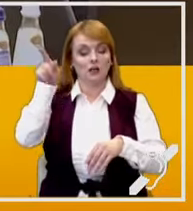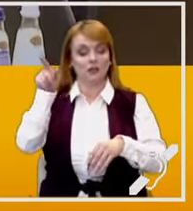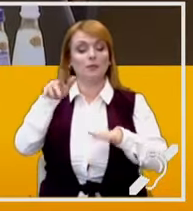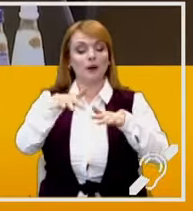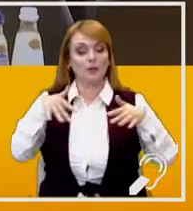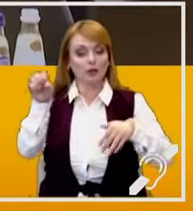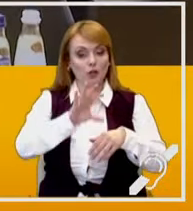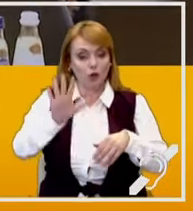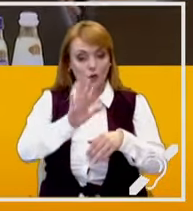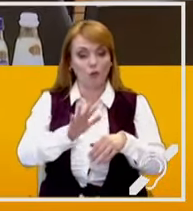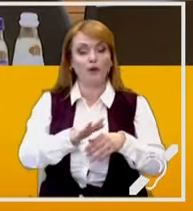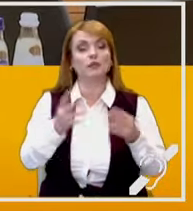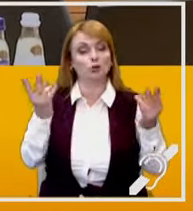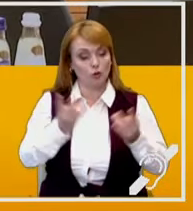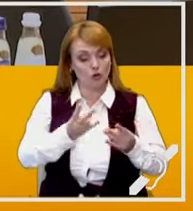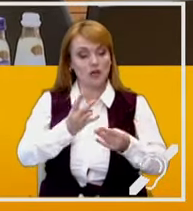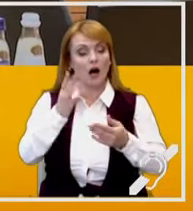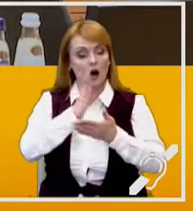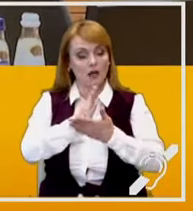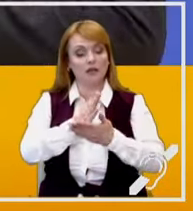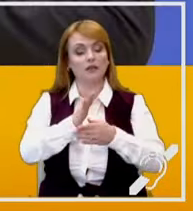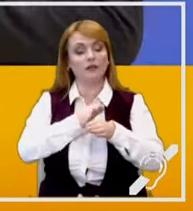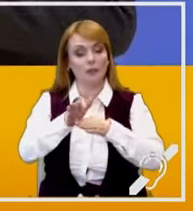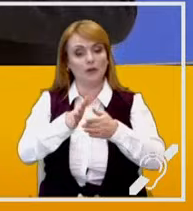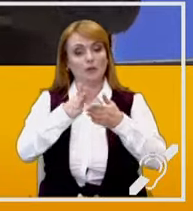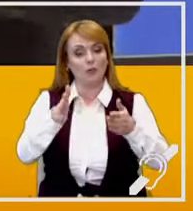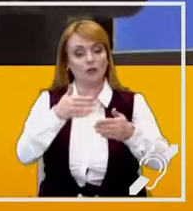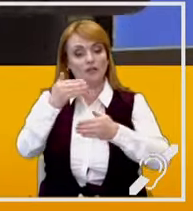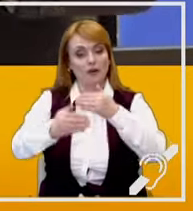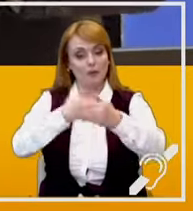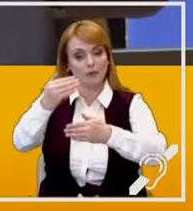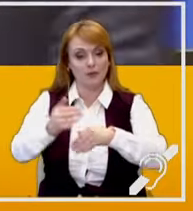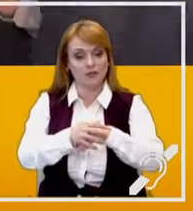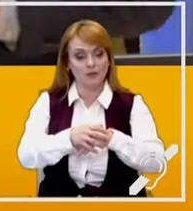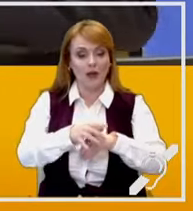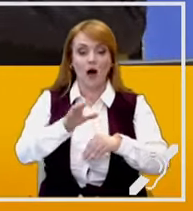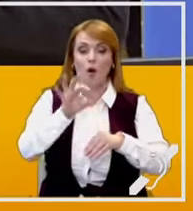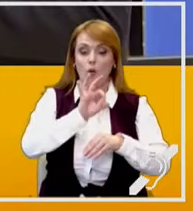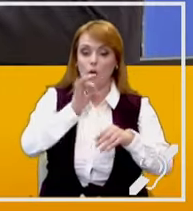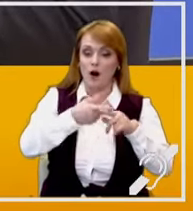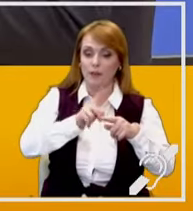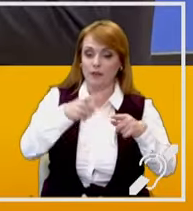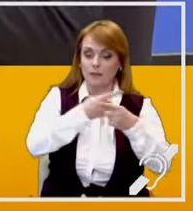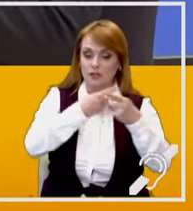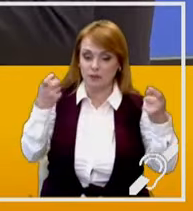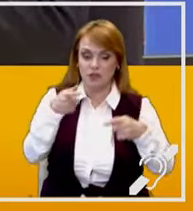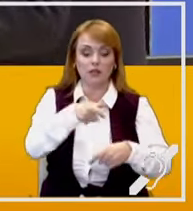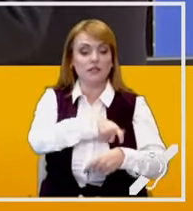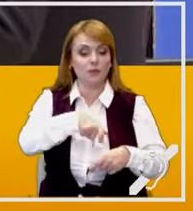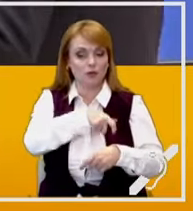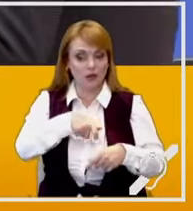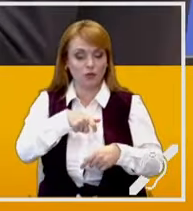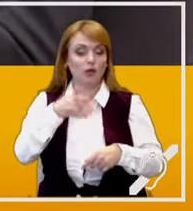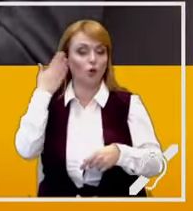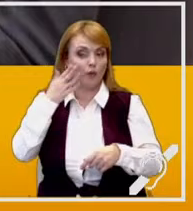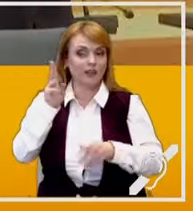niște pași, ne-a explicat astăzi europarlamentarul Siegfried Mureșan. Potrivit lui, Comisia Europeană trebuie să pregătească cadrul